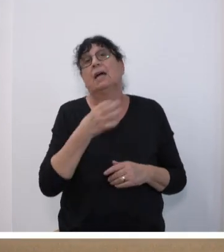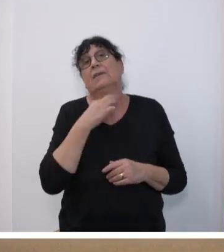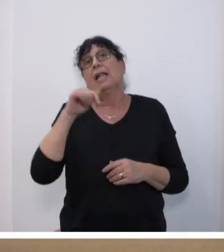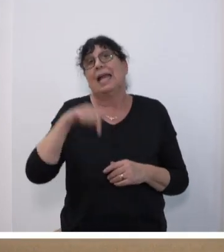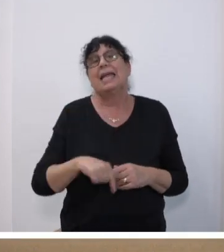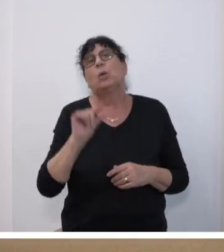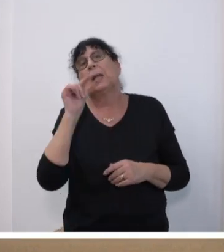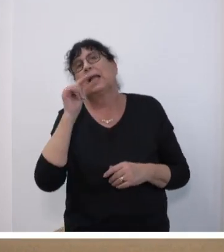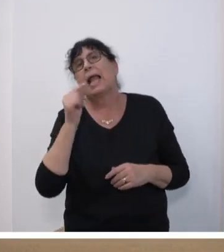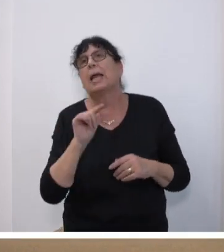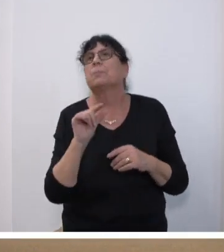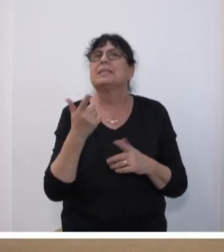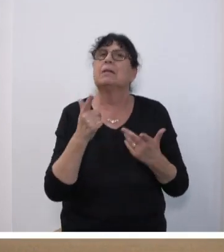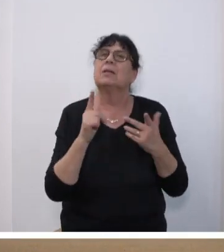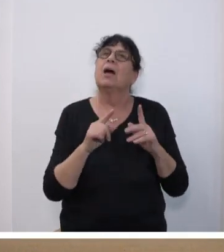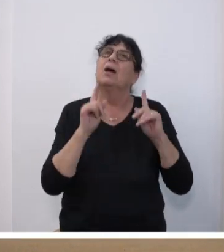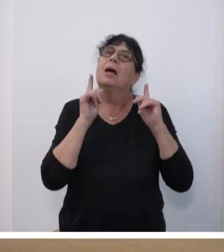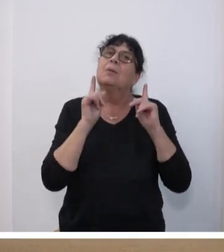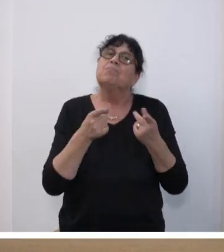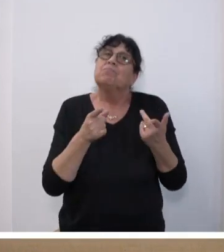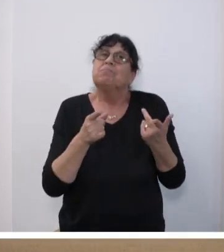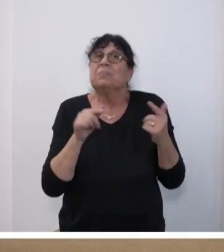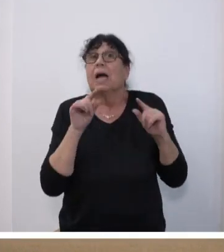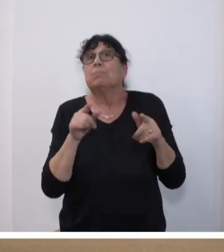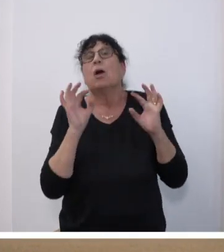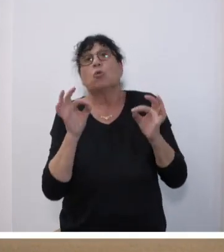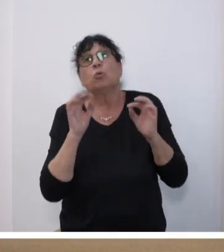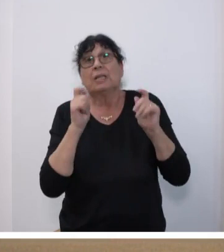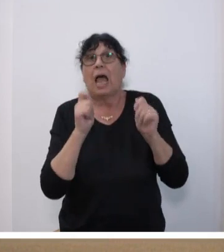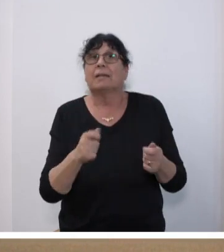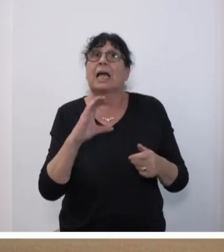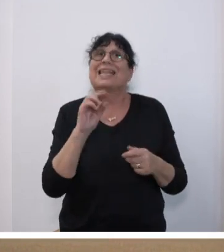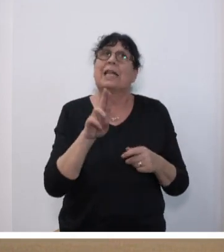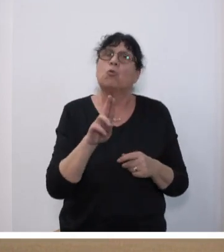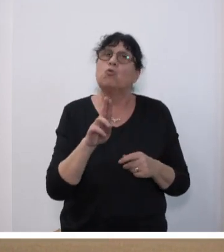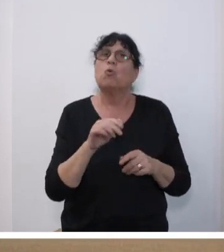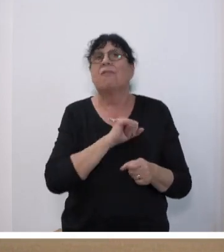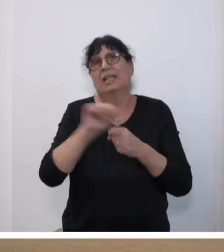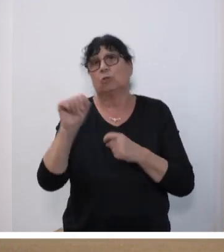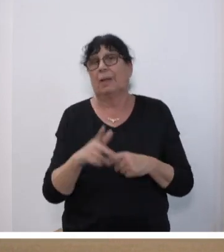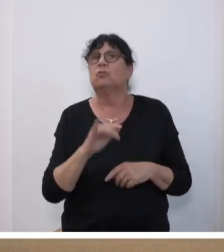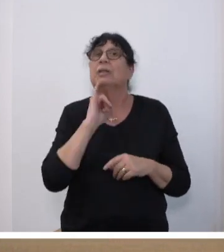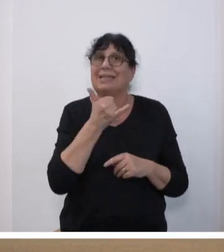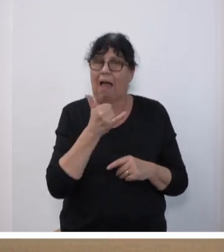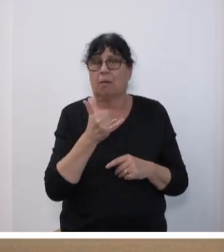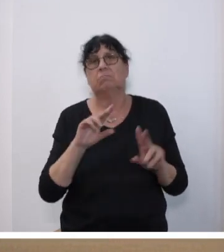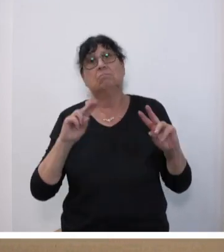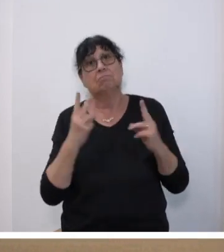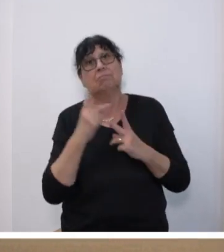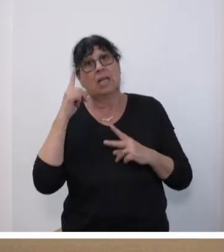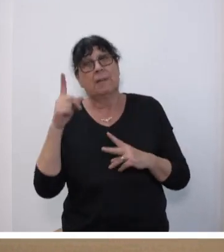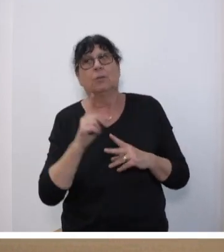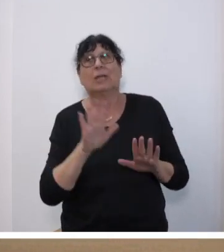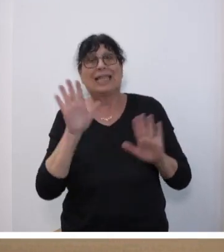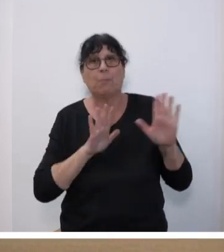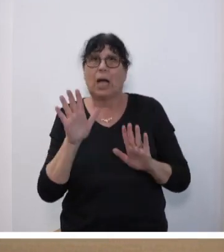ein klein wenig der Tonalität im weitestgehenden sehr guten Antrag der CDU widersprechen. Ja, wir sind uns einig, in einer Demokratie